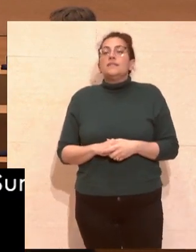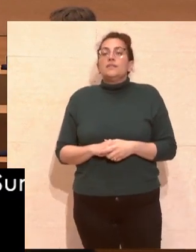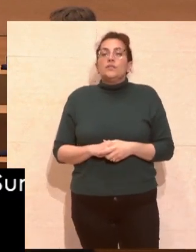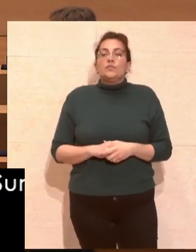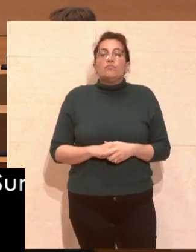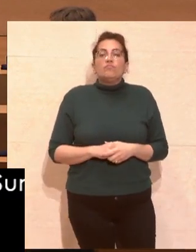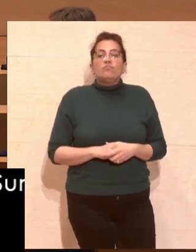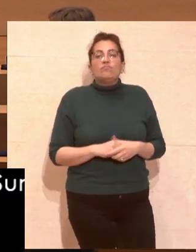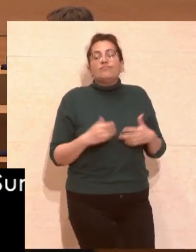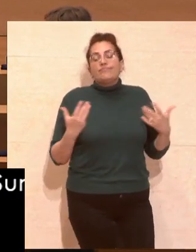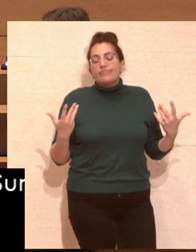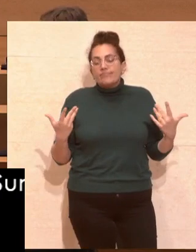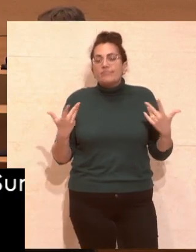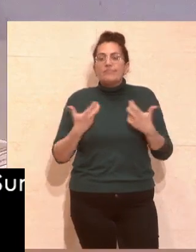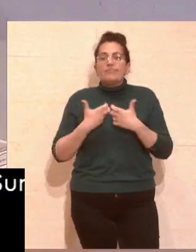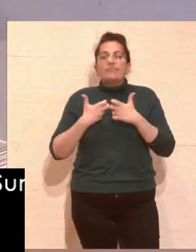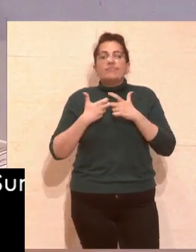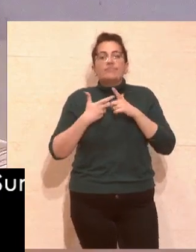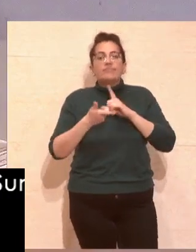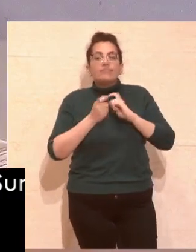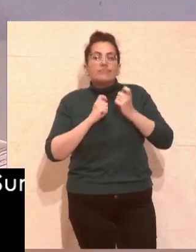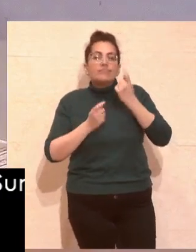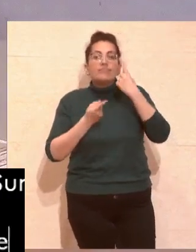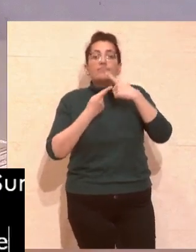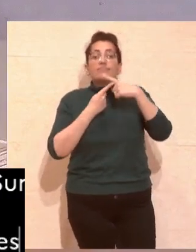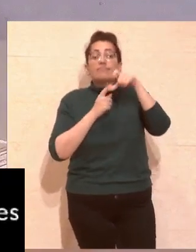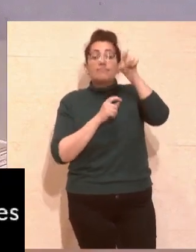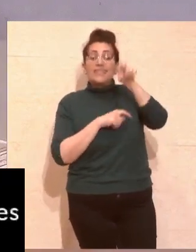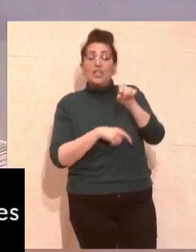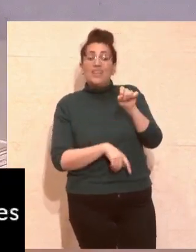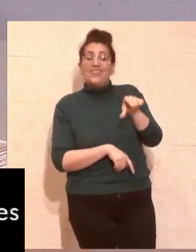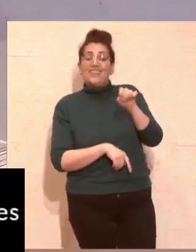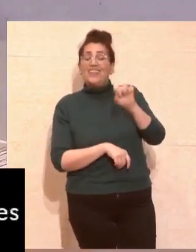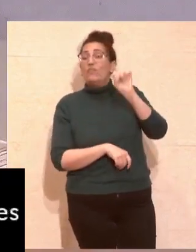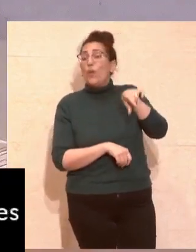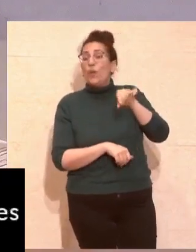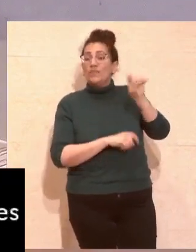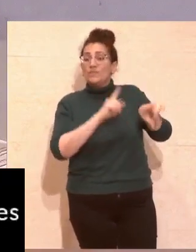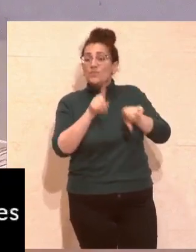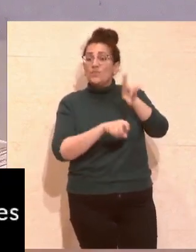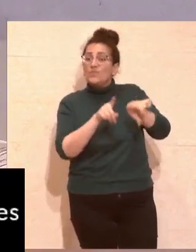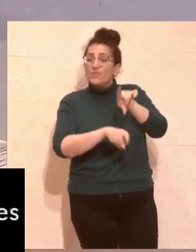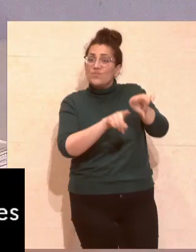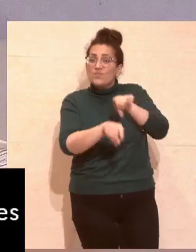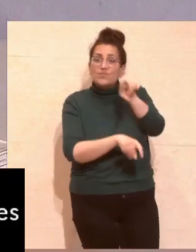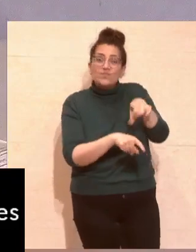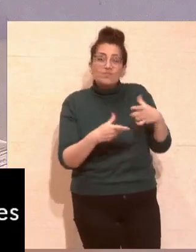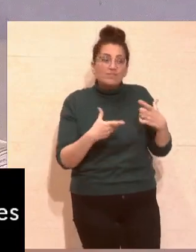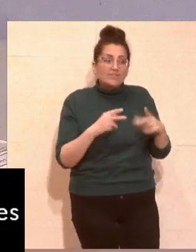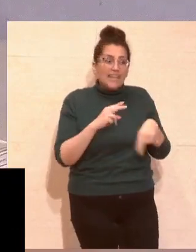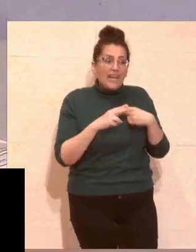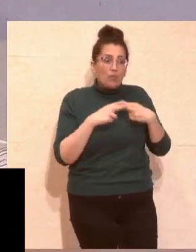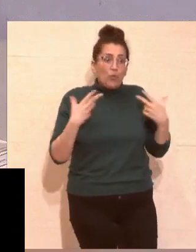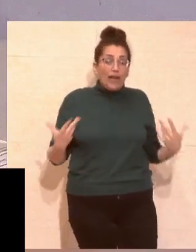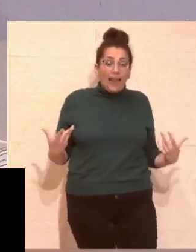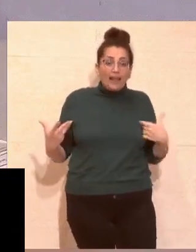discute de façon plus spécifique en termes individuels avec quelqu'un, c'est important de lui poser des questions. C'est difficile de répondre à cette